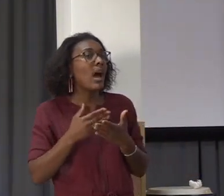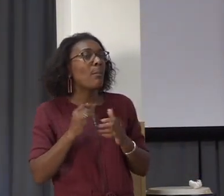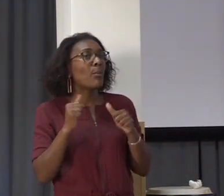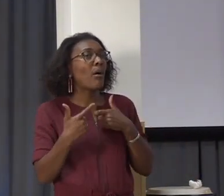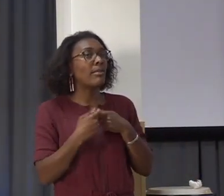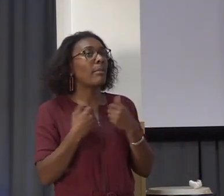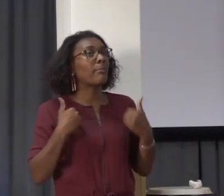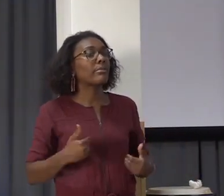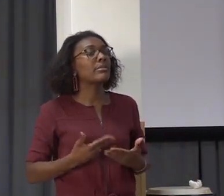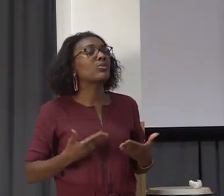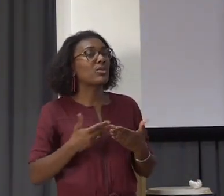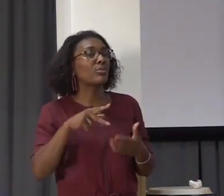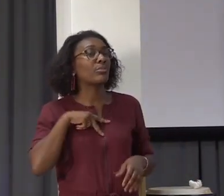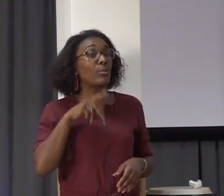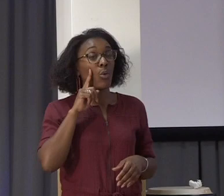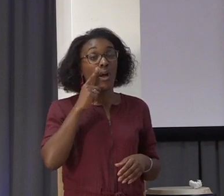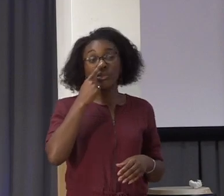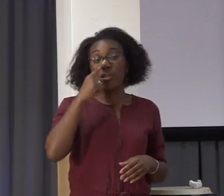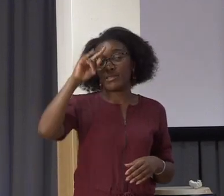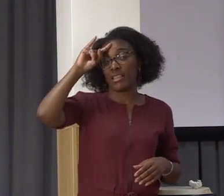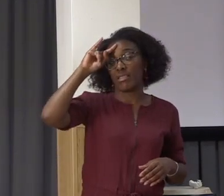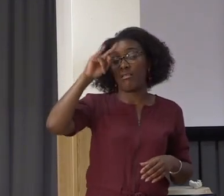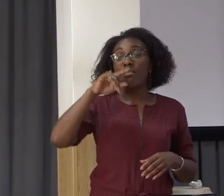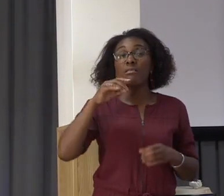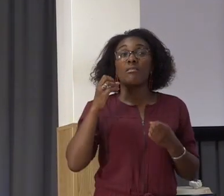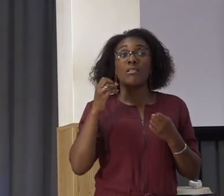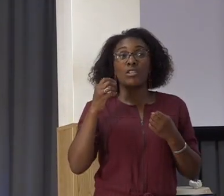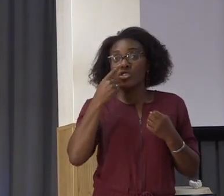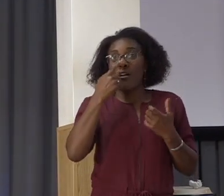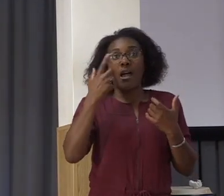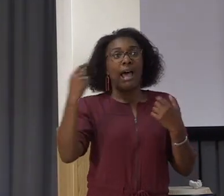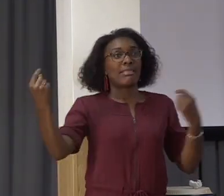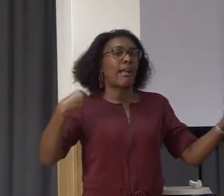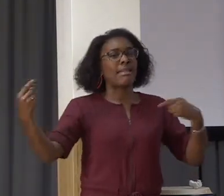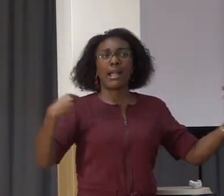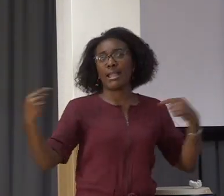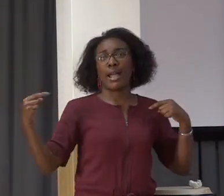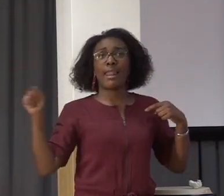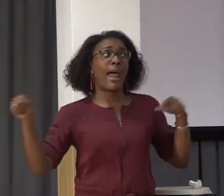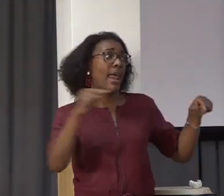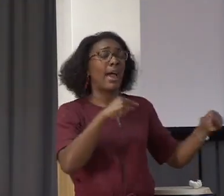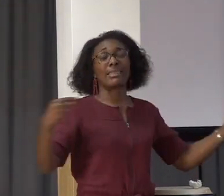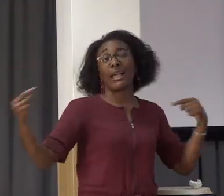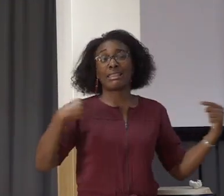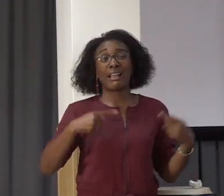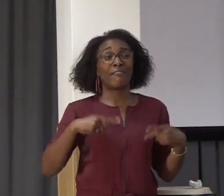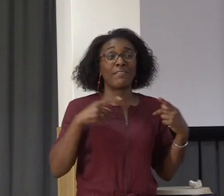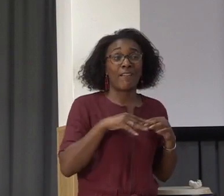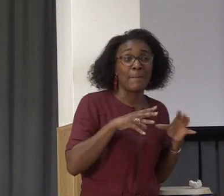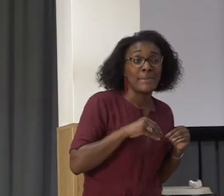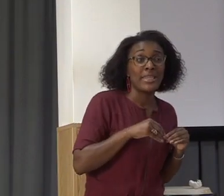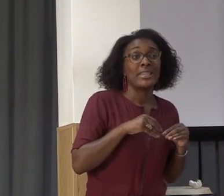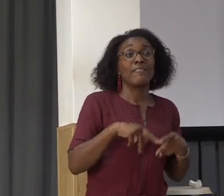moments, il semble que l'ennemi semble nous attaquer de tous les côtés. Ça peut être dans notre vie